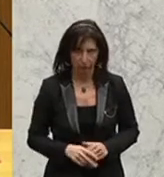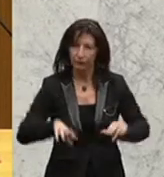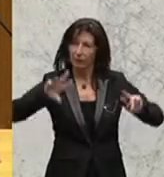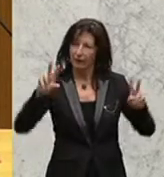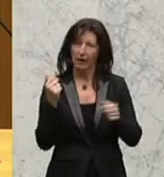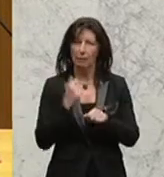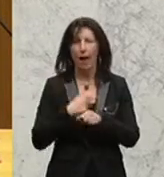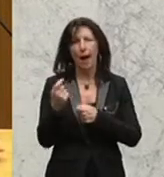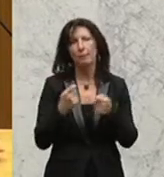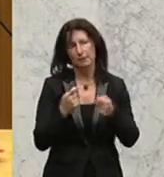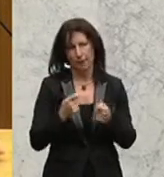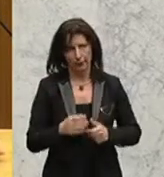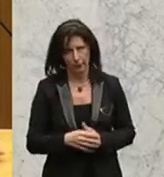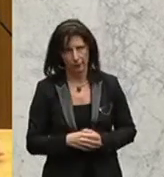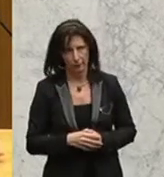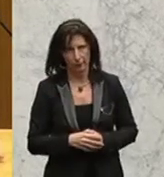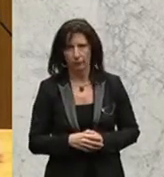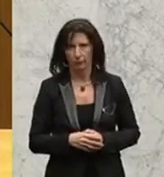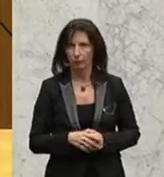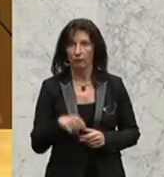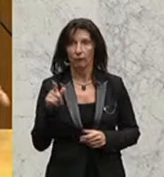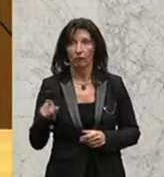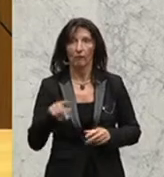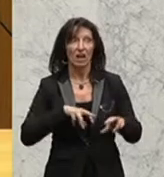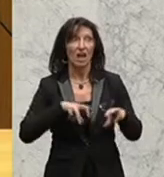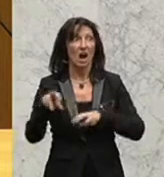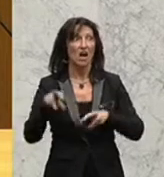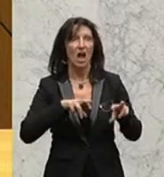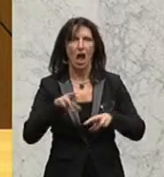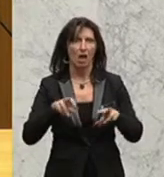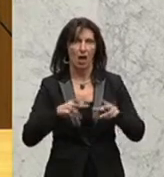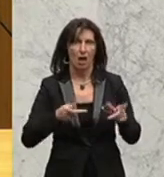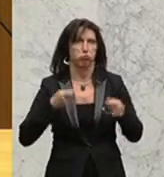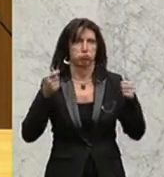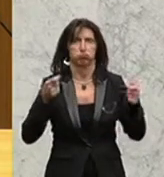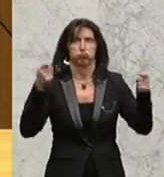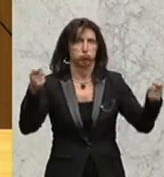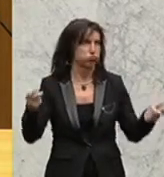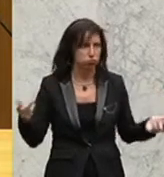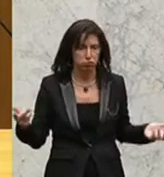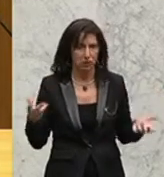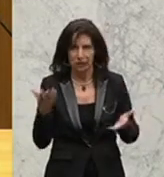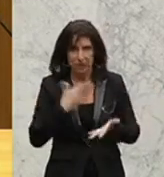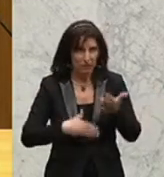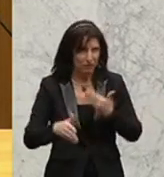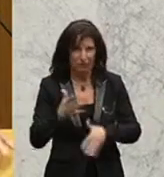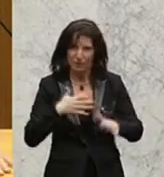Arbeitsmarkt ein paar Worte. Da laufen der Regierung die Kosten davon, weil die Wirtschaft nicht in Gang kommt